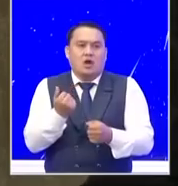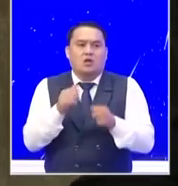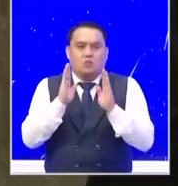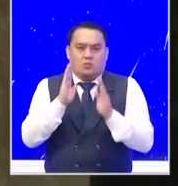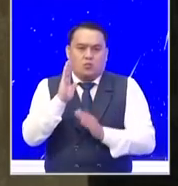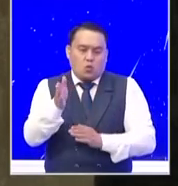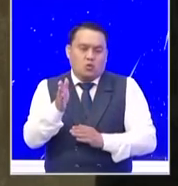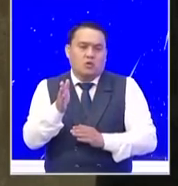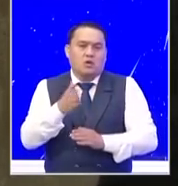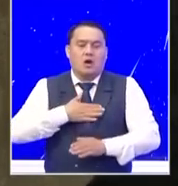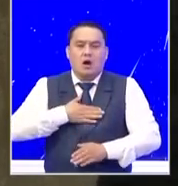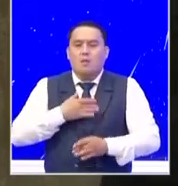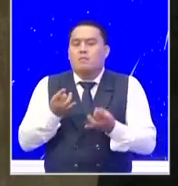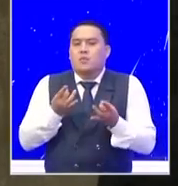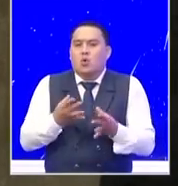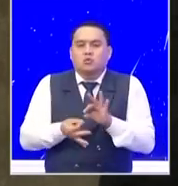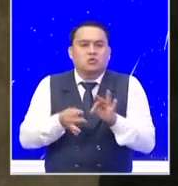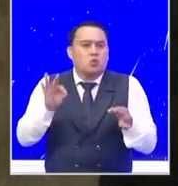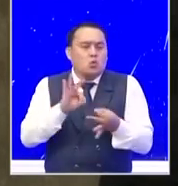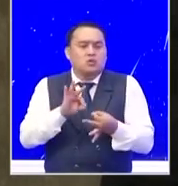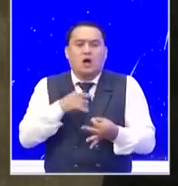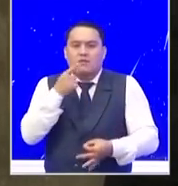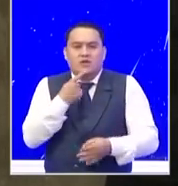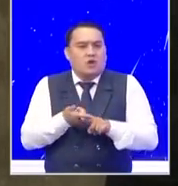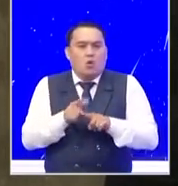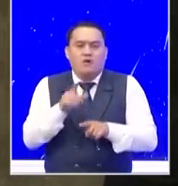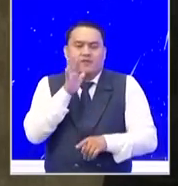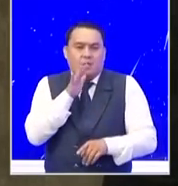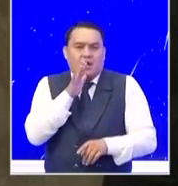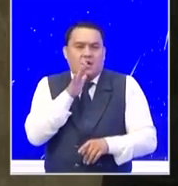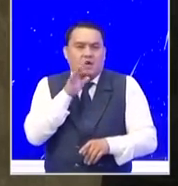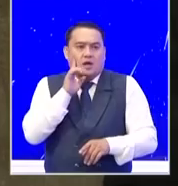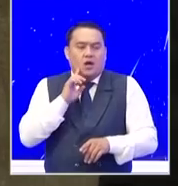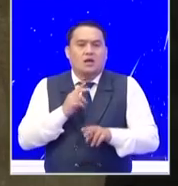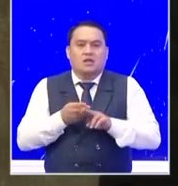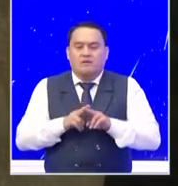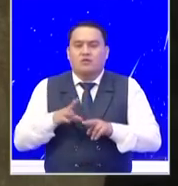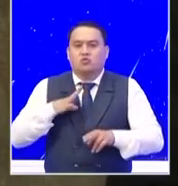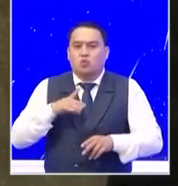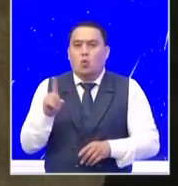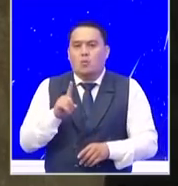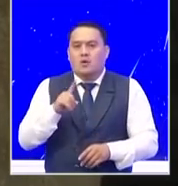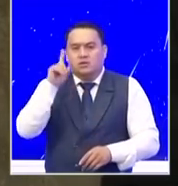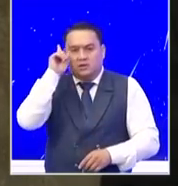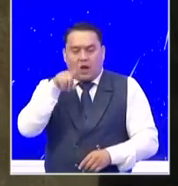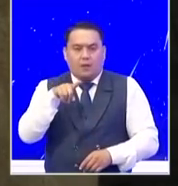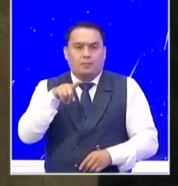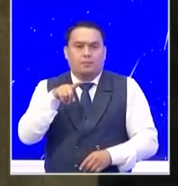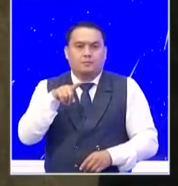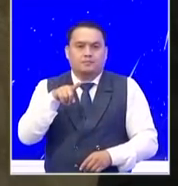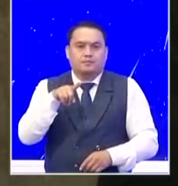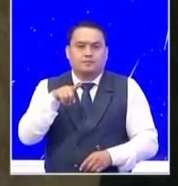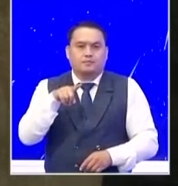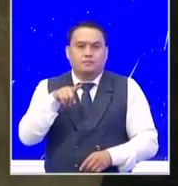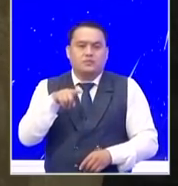Ну, знаете, просто очень сложно говорить что-либо в такой момент. Это все-таки, наверное, за те годы, сколько мы его знаем,